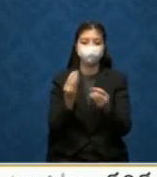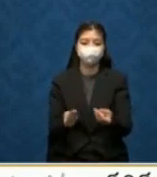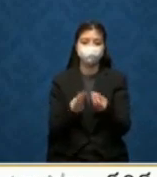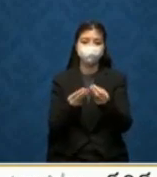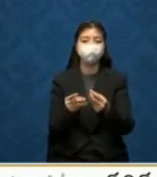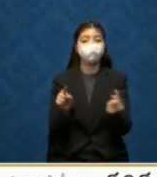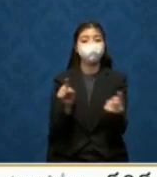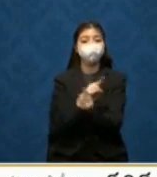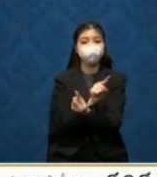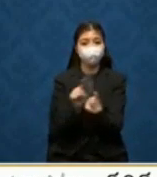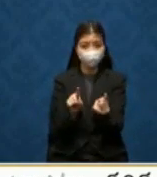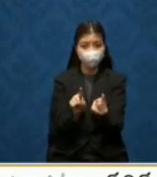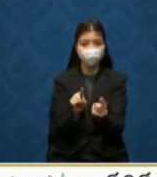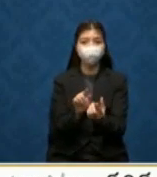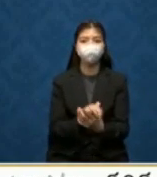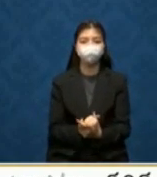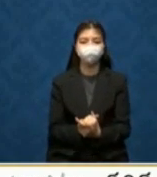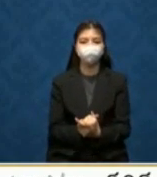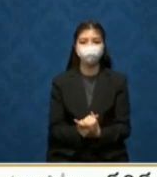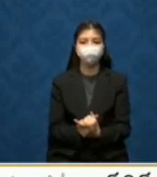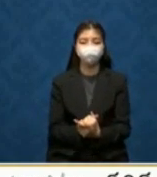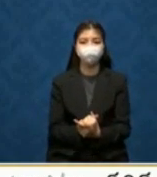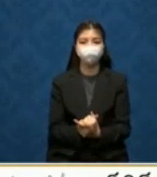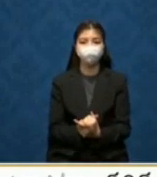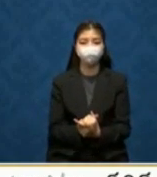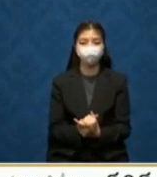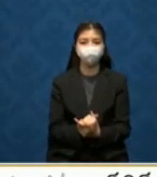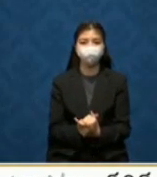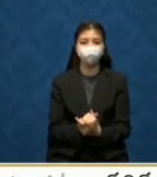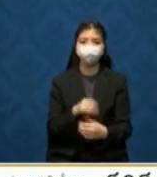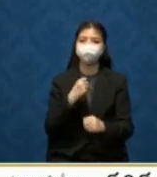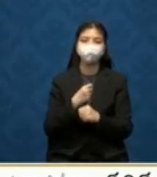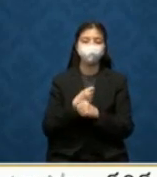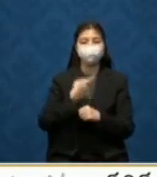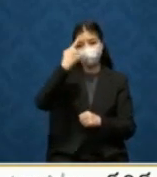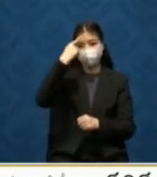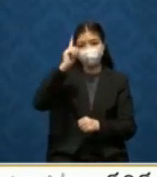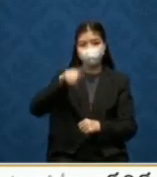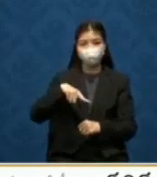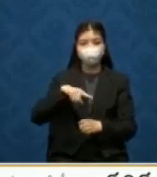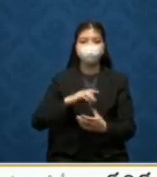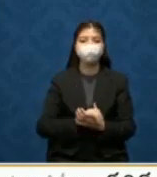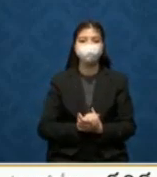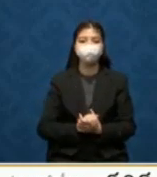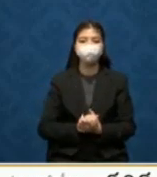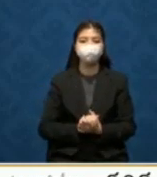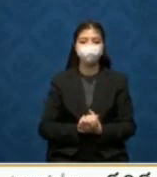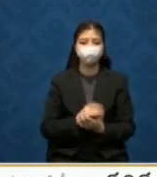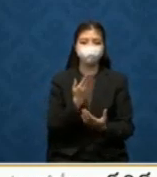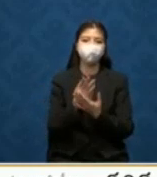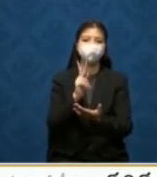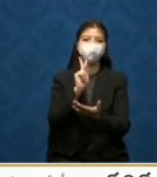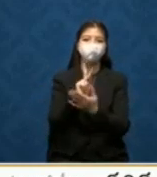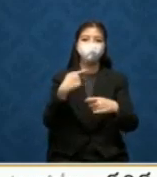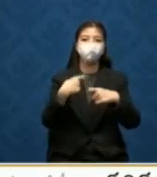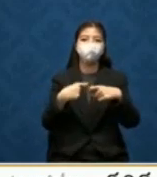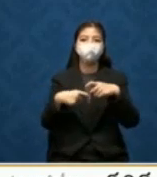สังคมนี้ต้องบอกเลยครับท่านบริหารไม่เป็นท่านไม่มีที่จะกู้